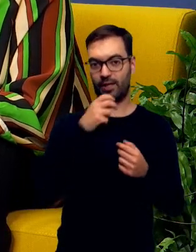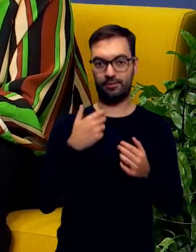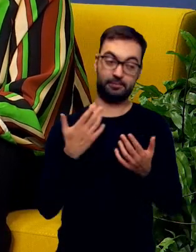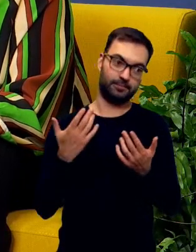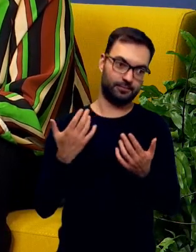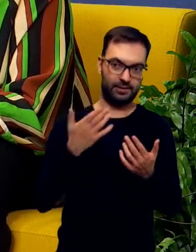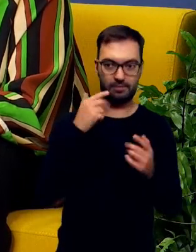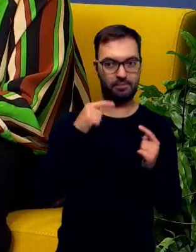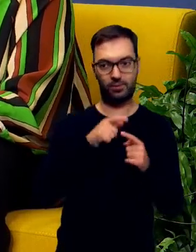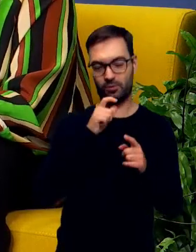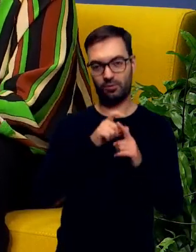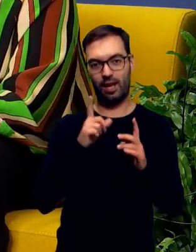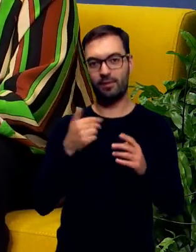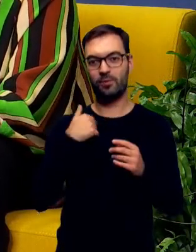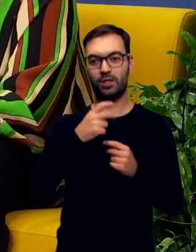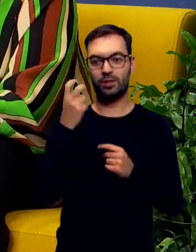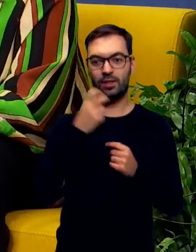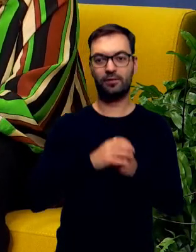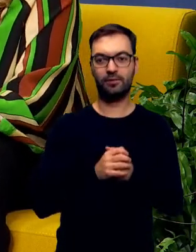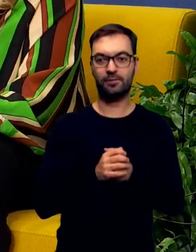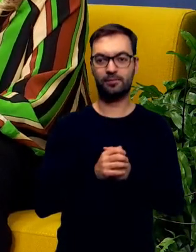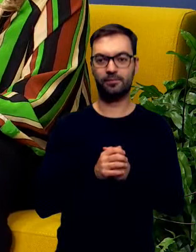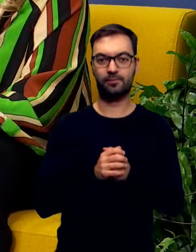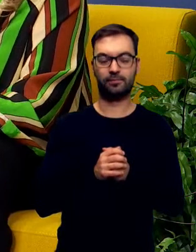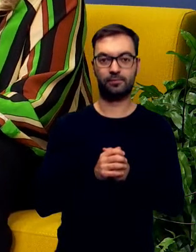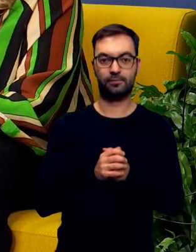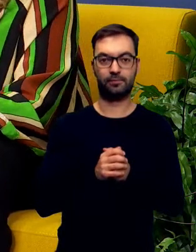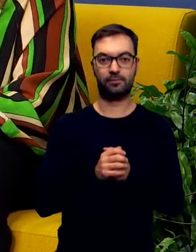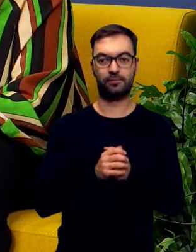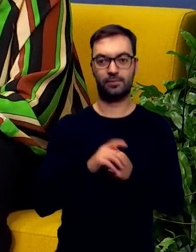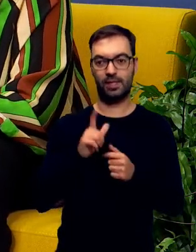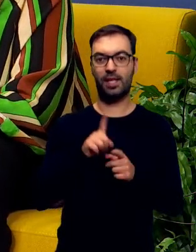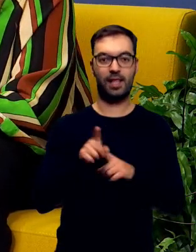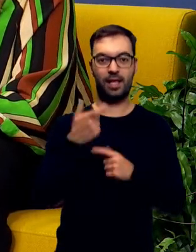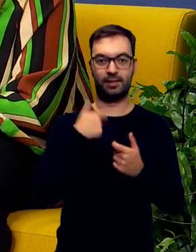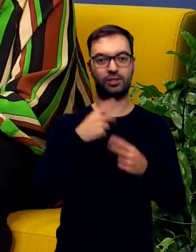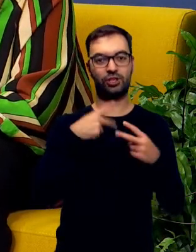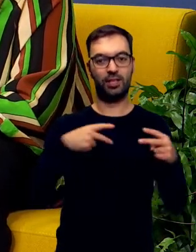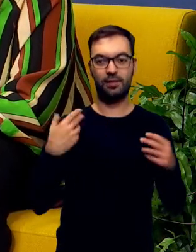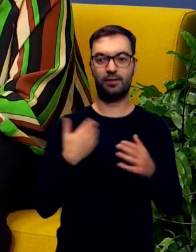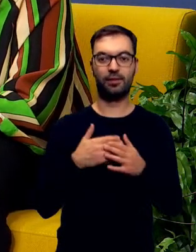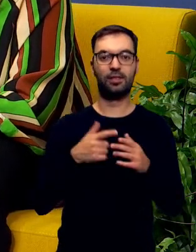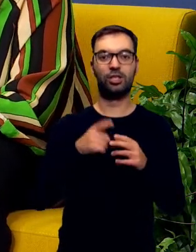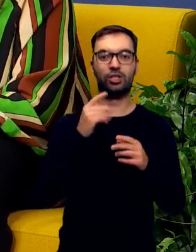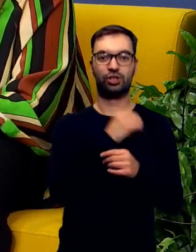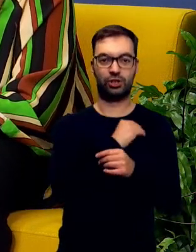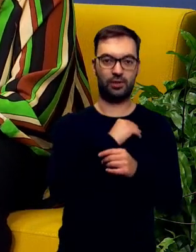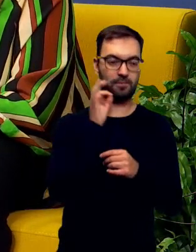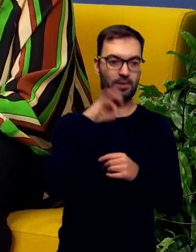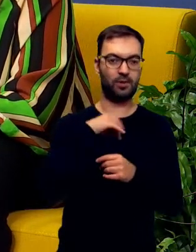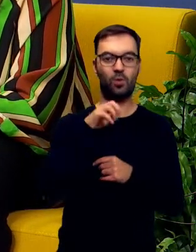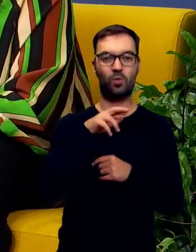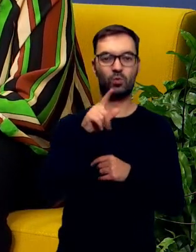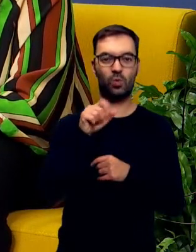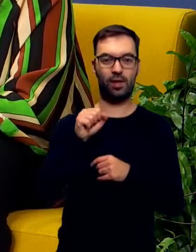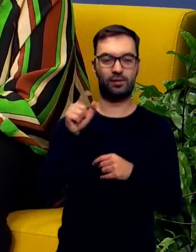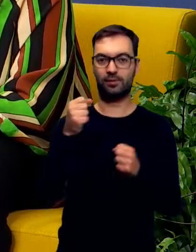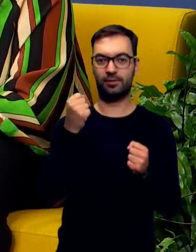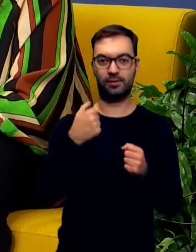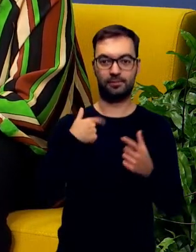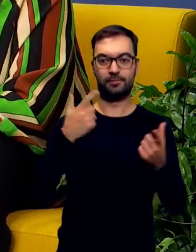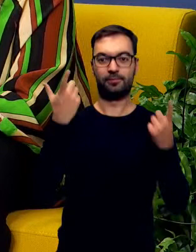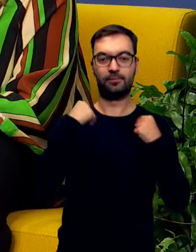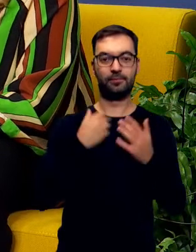jeśli mogę takiego słowa użyć z punktu widzenia dziennikarskiego, bo też ta szczerość pani Urszuli